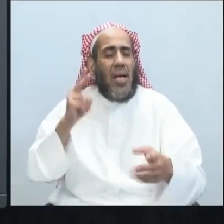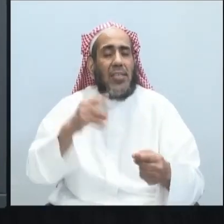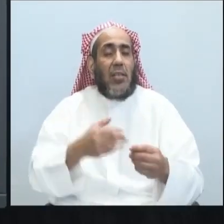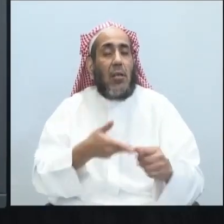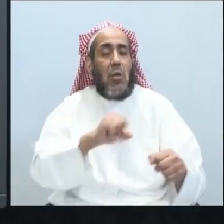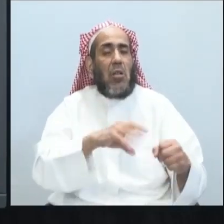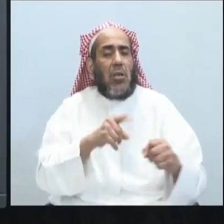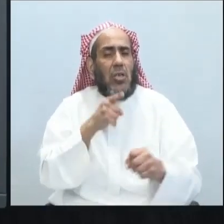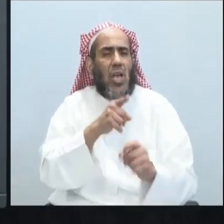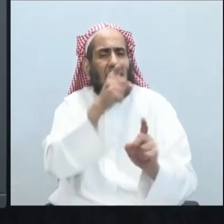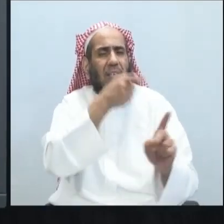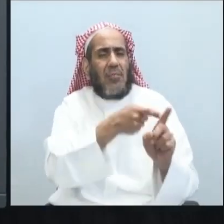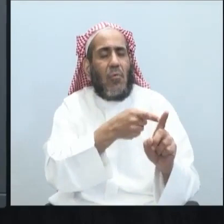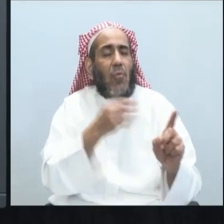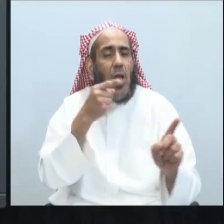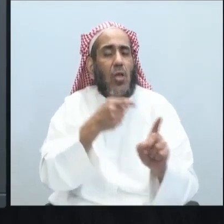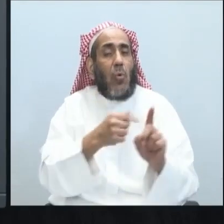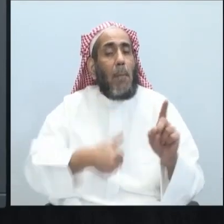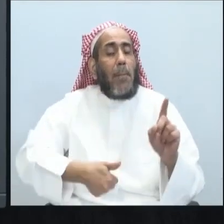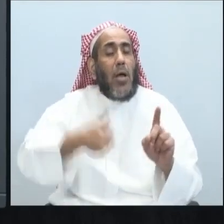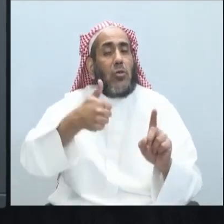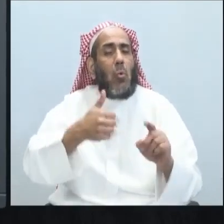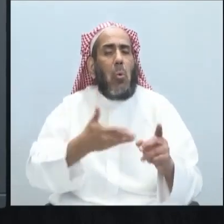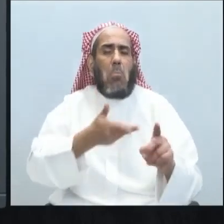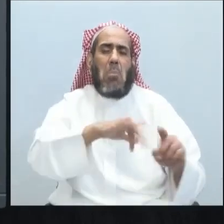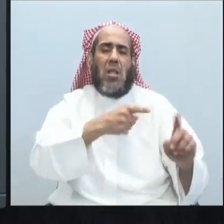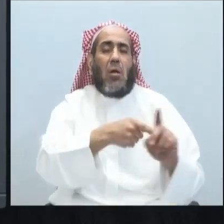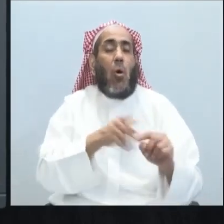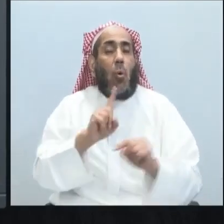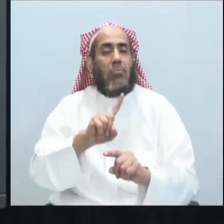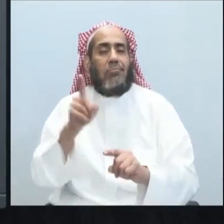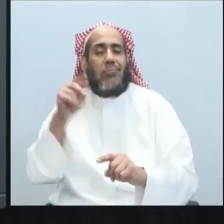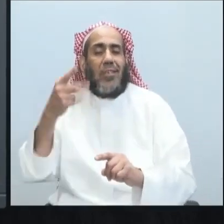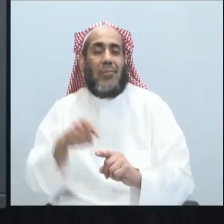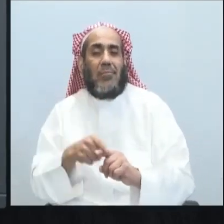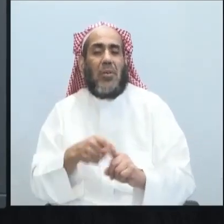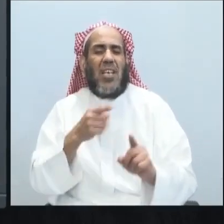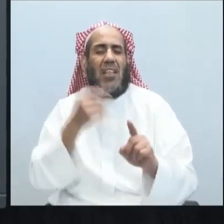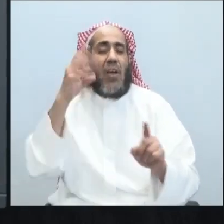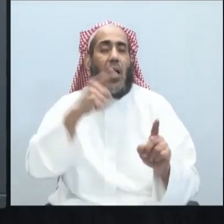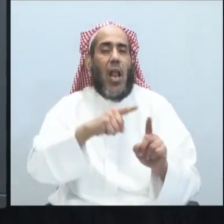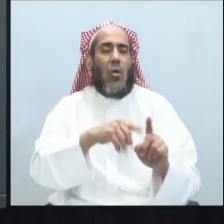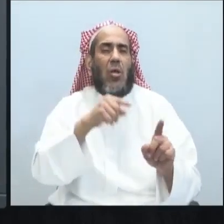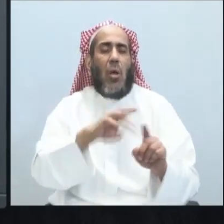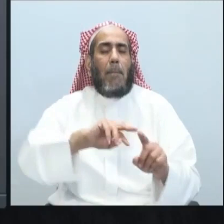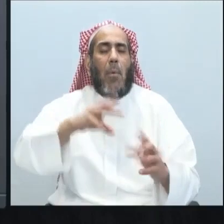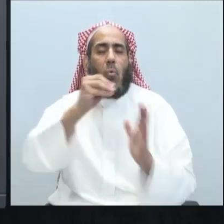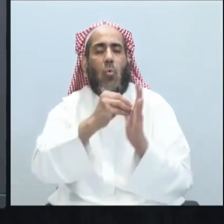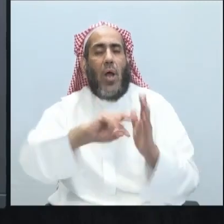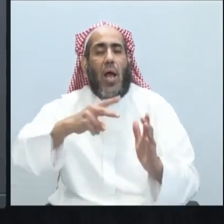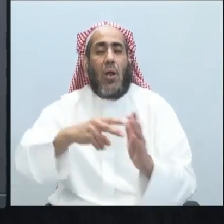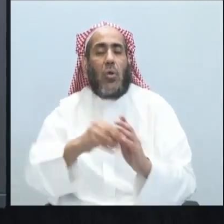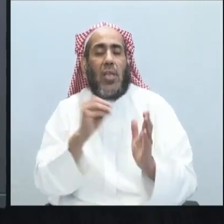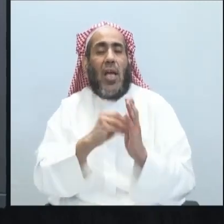الانسان شيء شخصا فيذكر محاسنه محاسن الميت وما الى ذلك لكن هو لا يرثي فقيه لكنه يذكر موضوعا اخرا